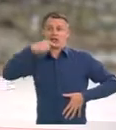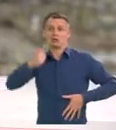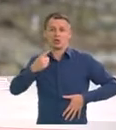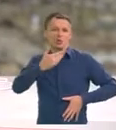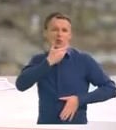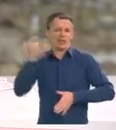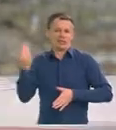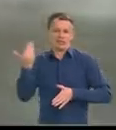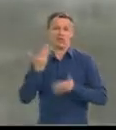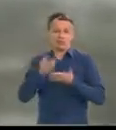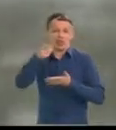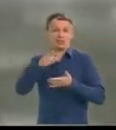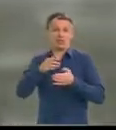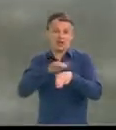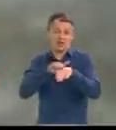iertare.